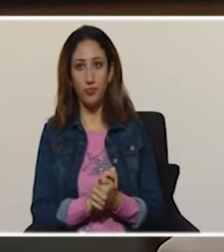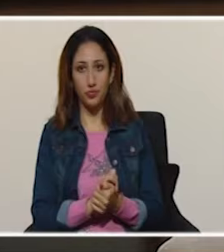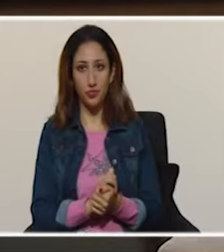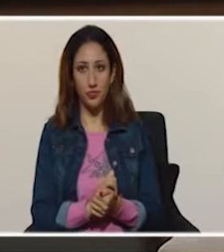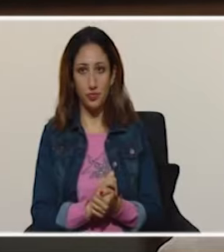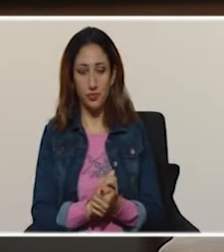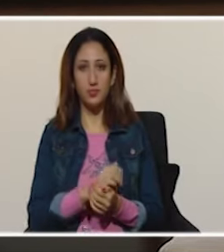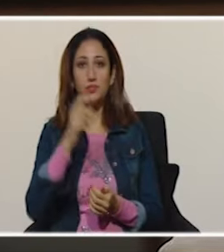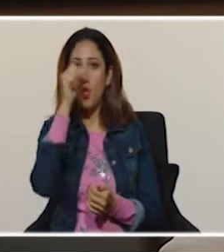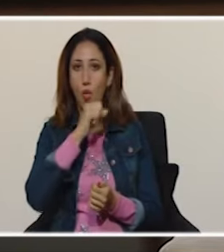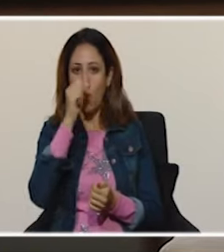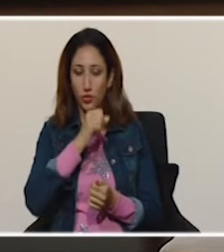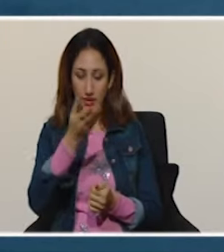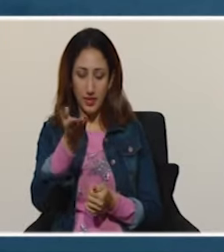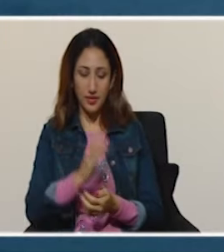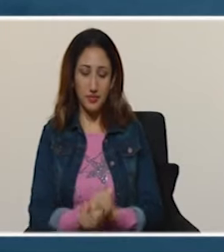منك تسمعيني حاجة ممكن؟